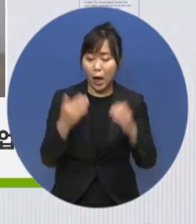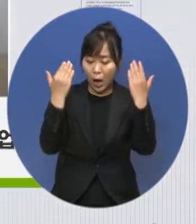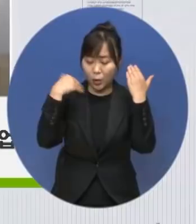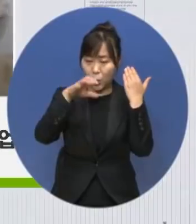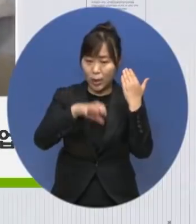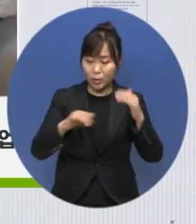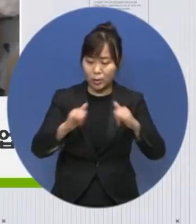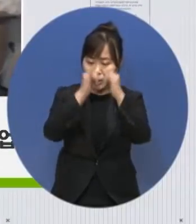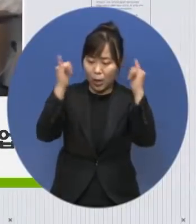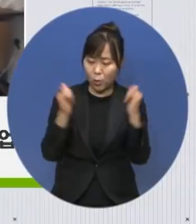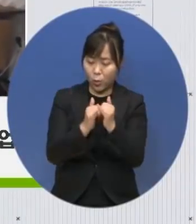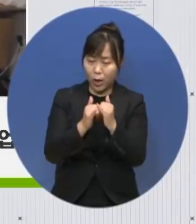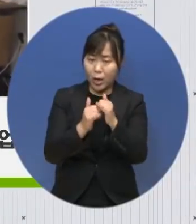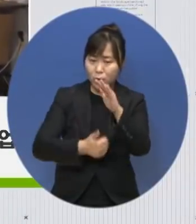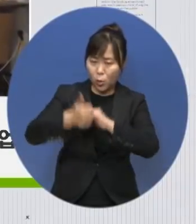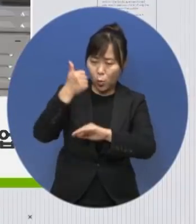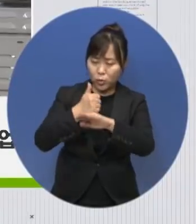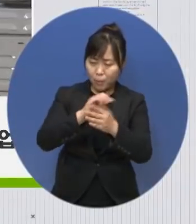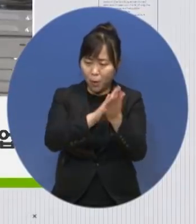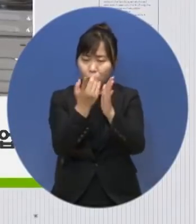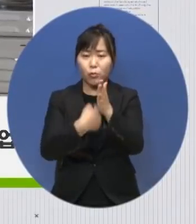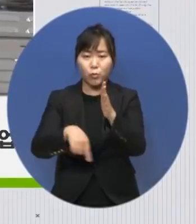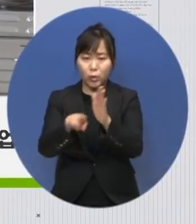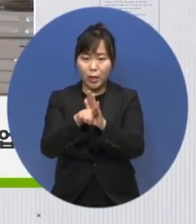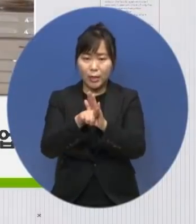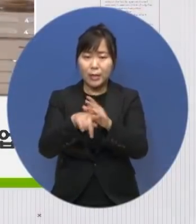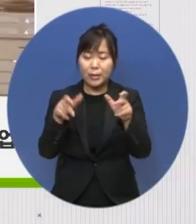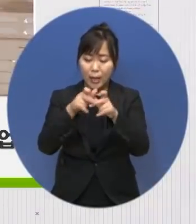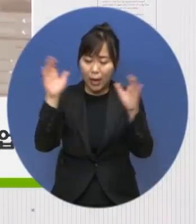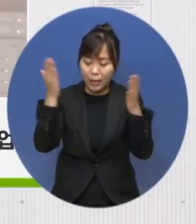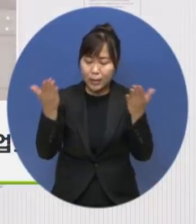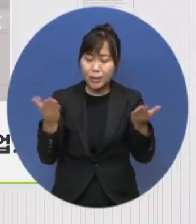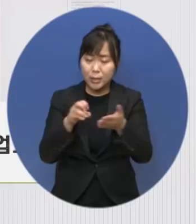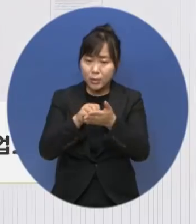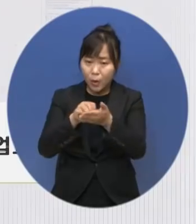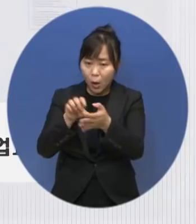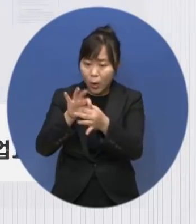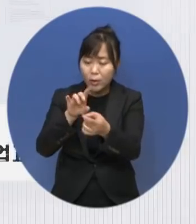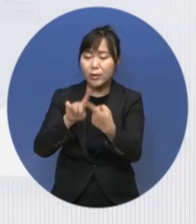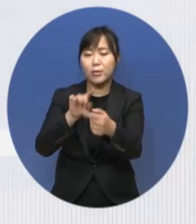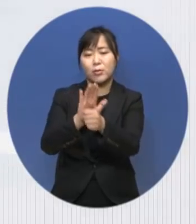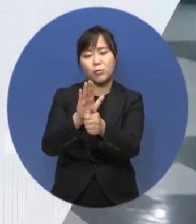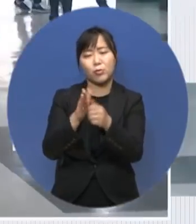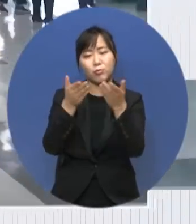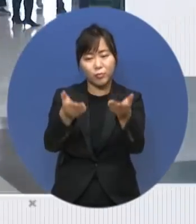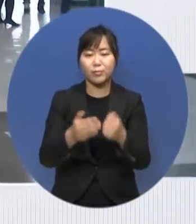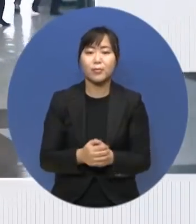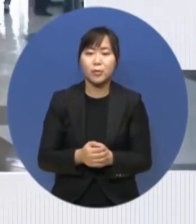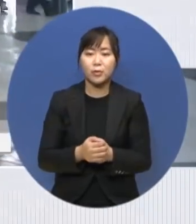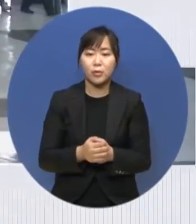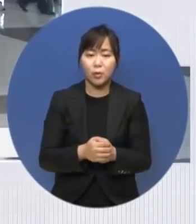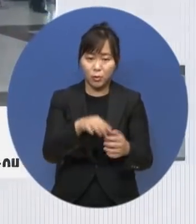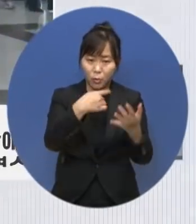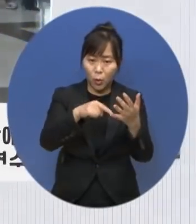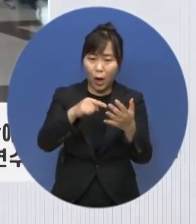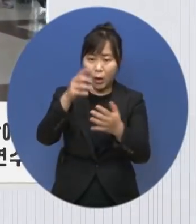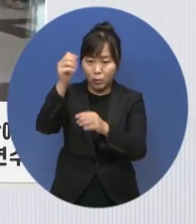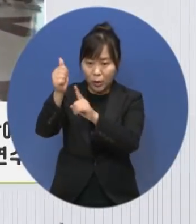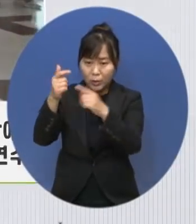학교에서 사회로의 성공적 전환을 위한 장애 학생 진로 직업 교육을 지원합니다. 교원, 교장